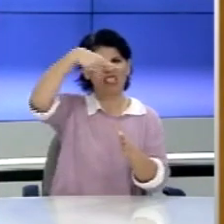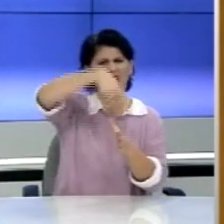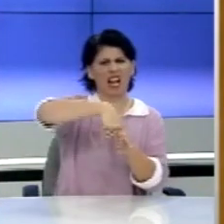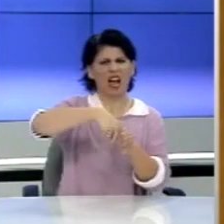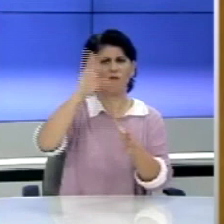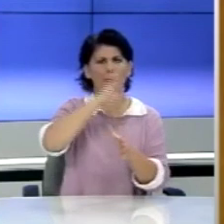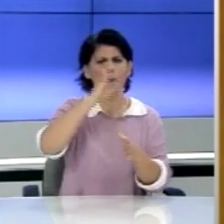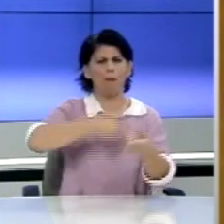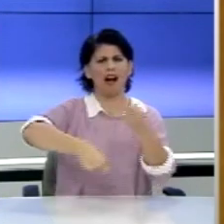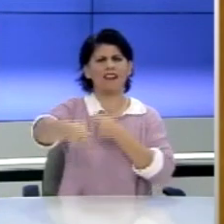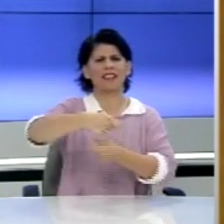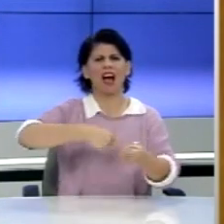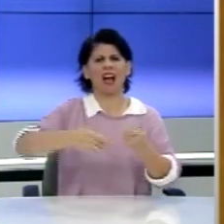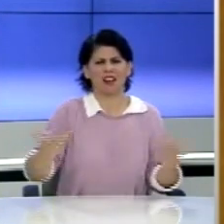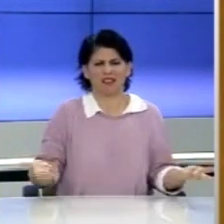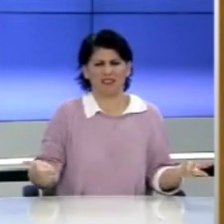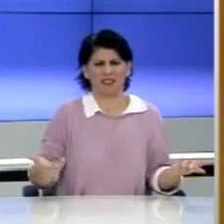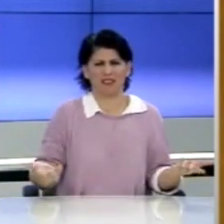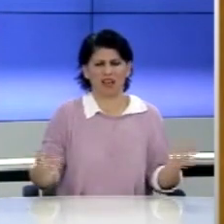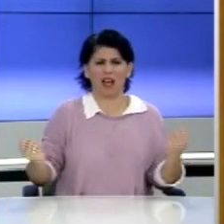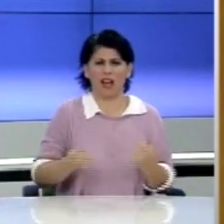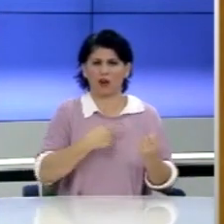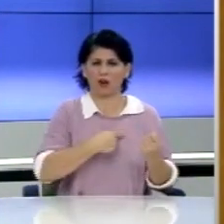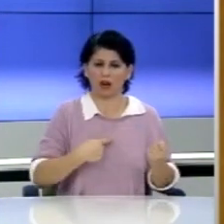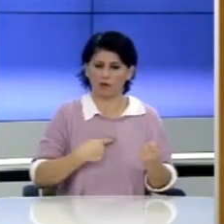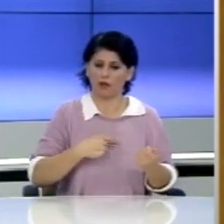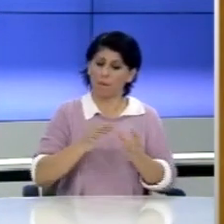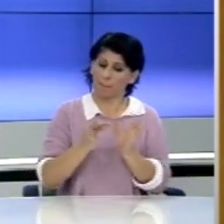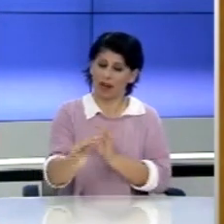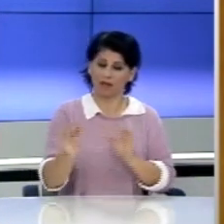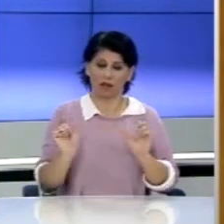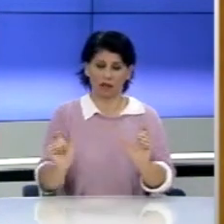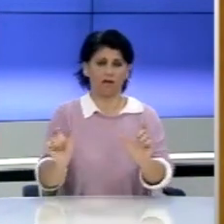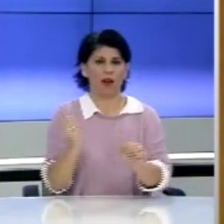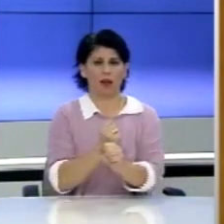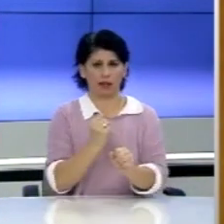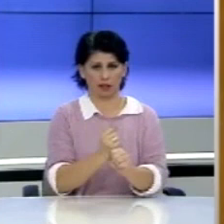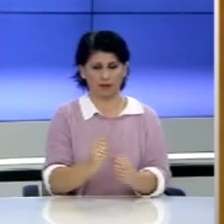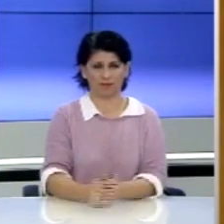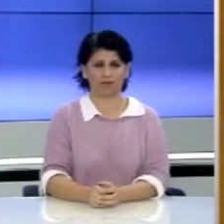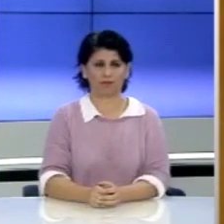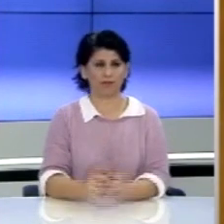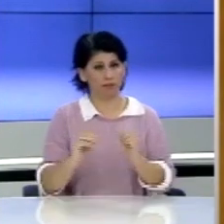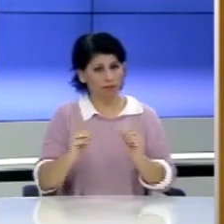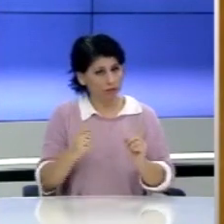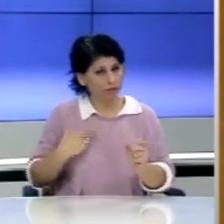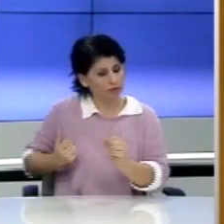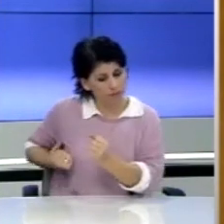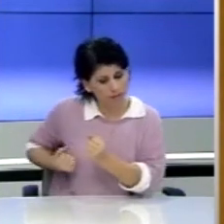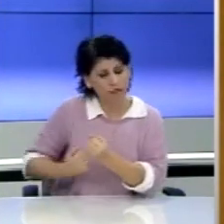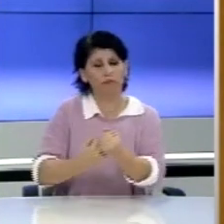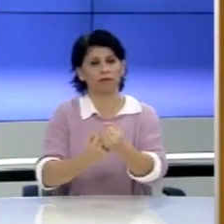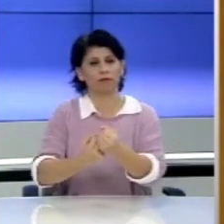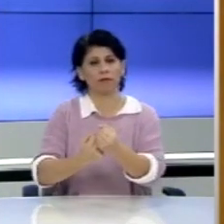των εργολαβιών, ουσιαστικά μέτρα ασφάλειας στην εργασία. Αντίστοιχα, στηρίζουμε τους αγώνες και